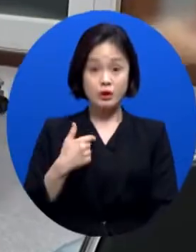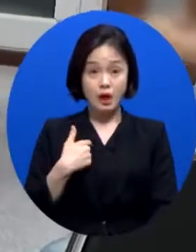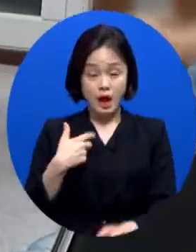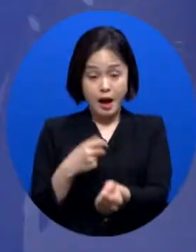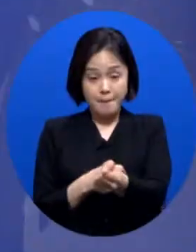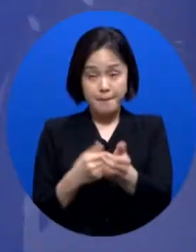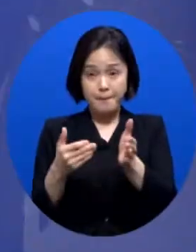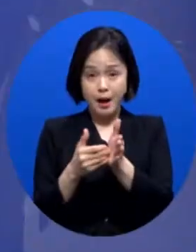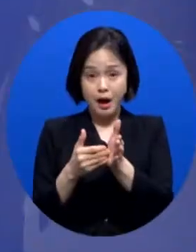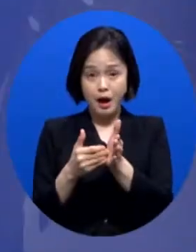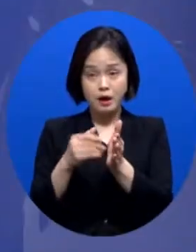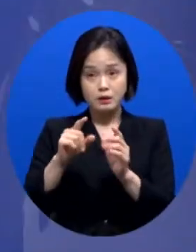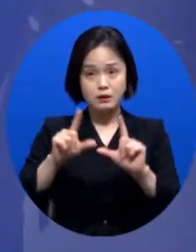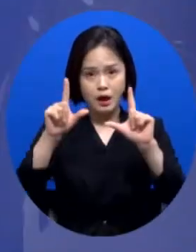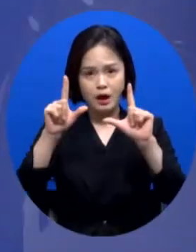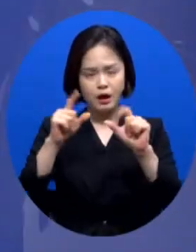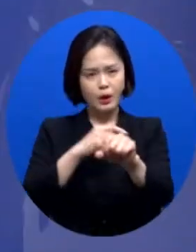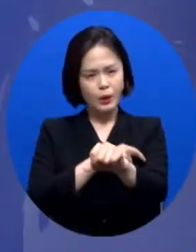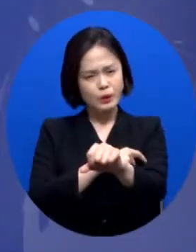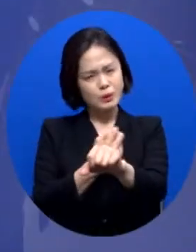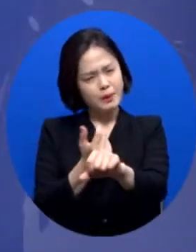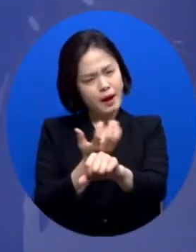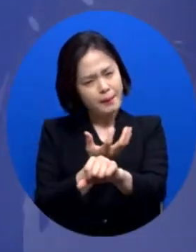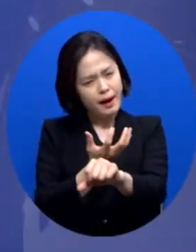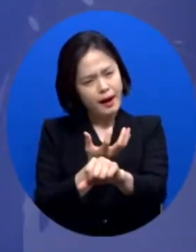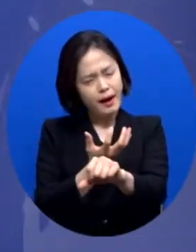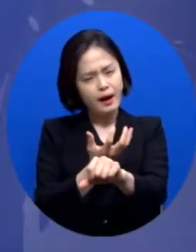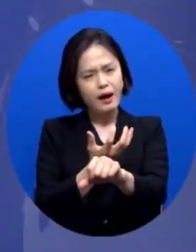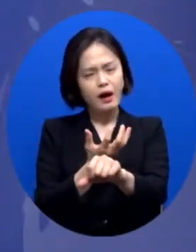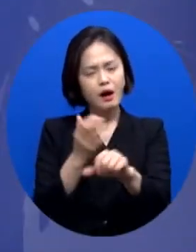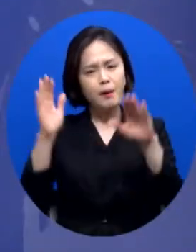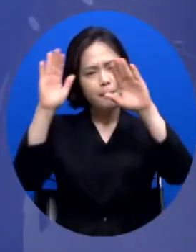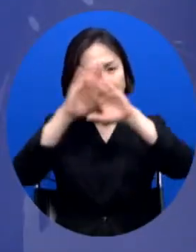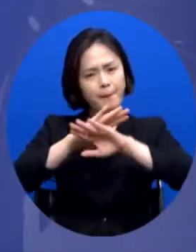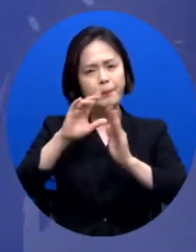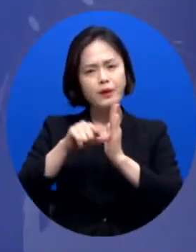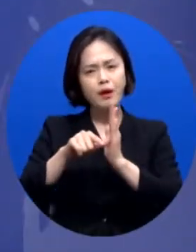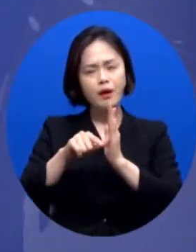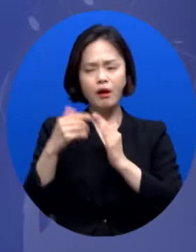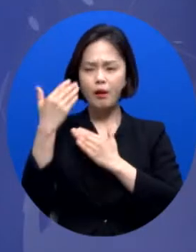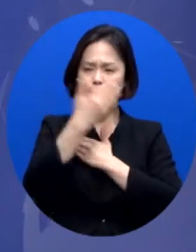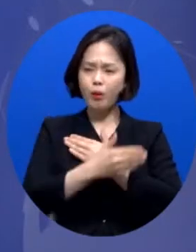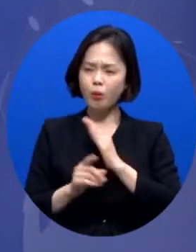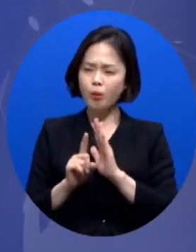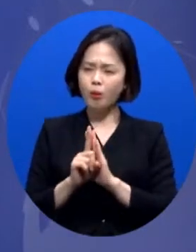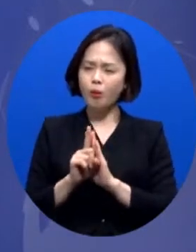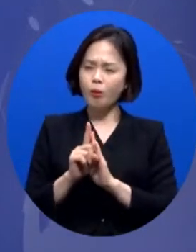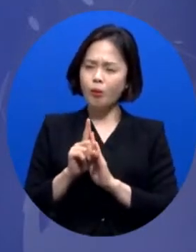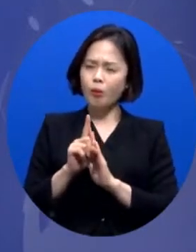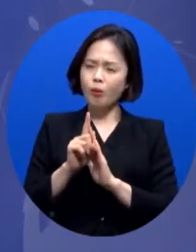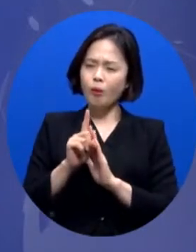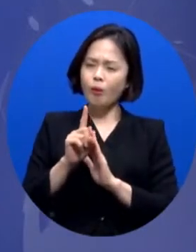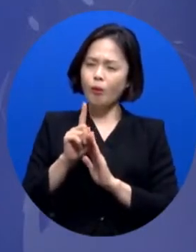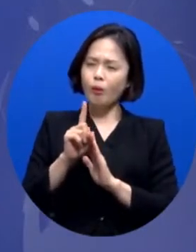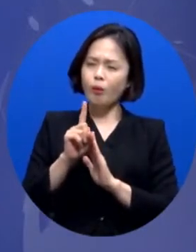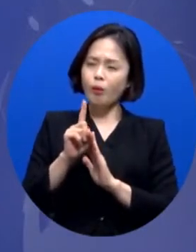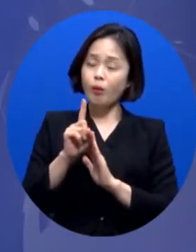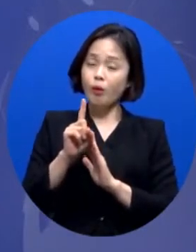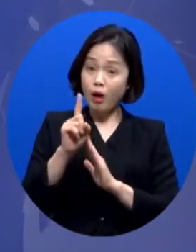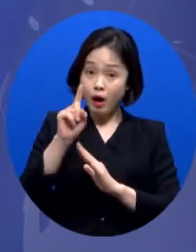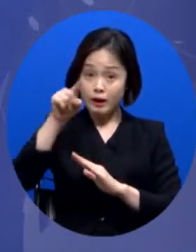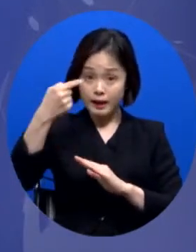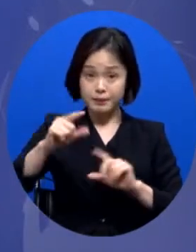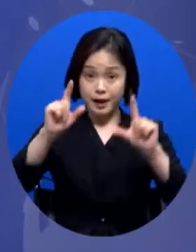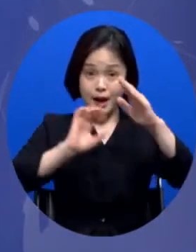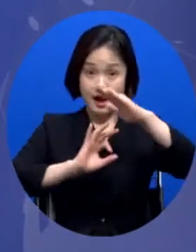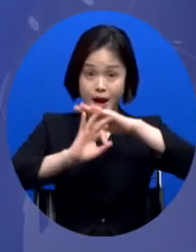좀 뻐근하고 몸살기가 좀 있었습니다. 예. 저녁에는 또 미열이 좀 오르기도 했었는데요. 또 미열은 밤사이에 떨어졌고 또